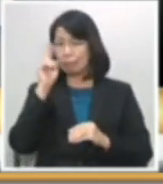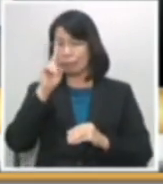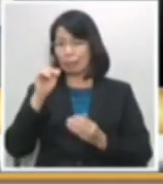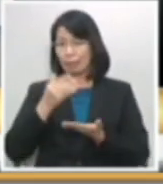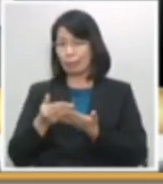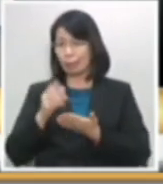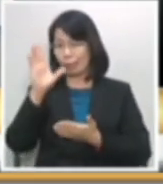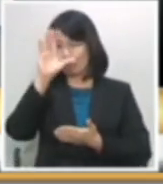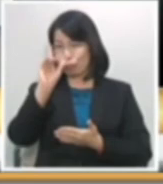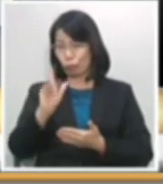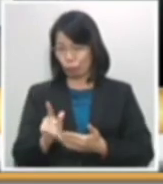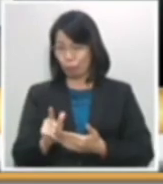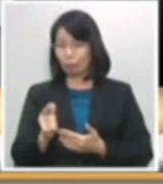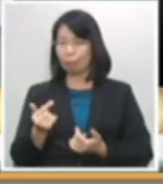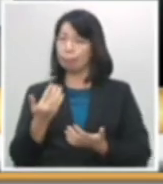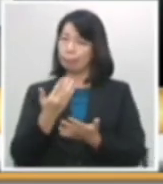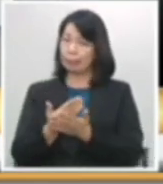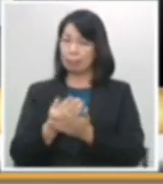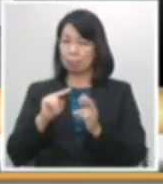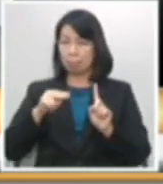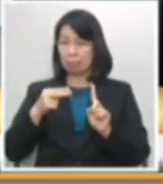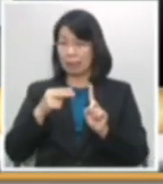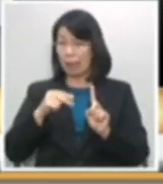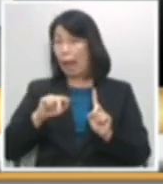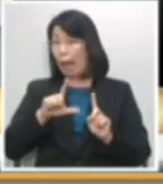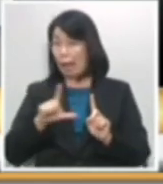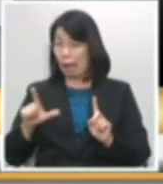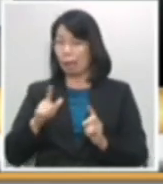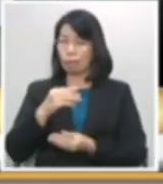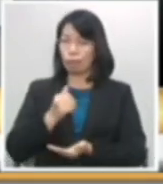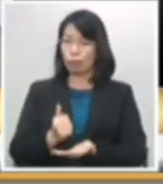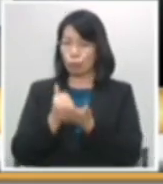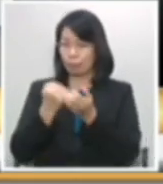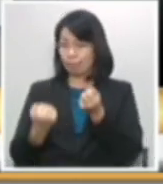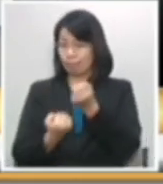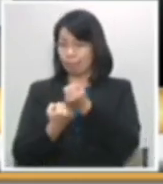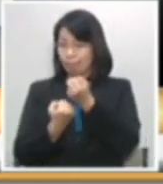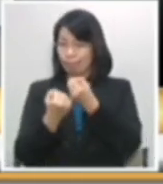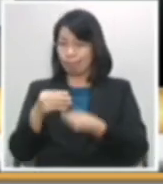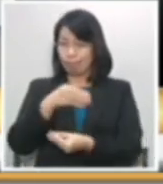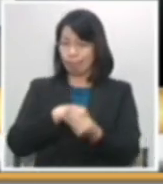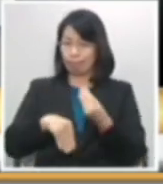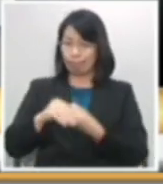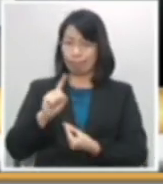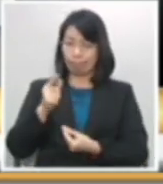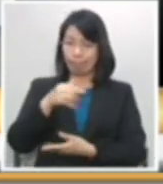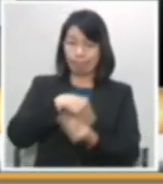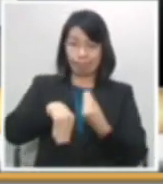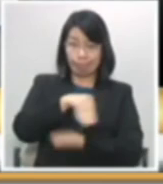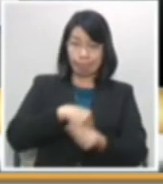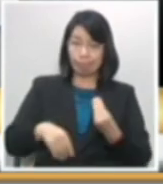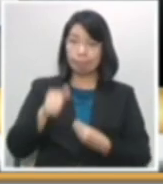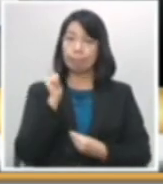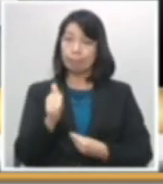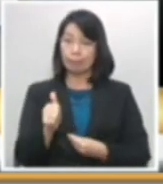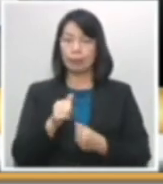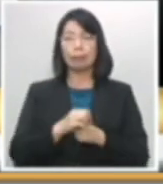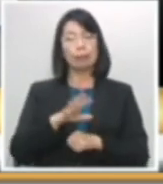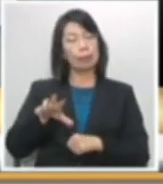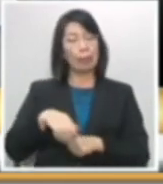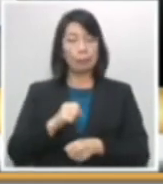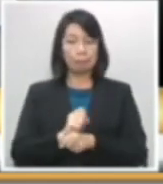มันจะกระตุ้นยังไงในเมื่อ GDP ของประเทศนี้มัน17ล้านล้านออกเงินไปหมื่นล้านมันก็เท่านั้นแห